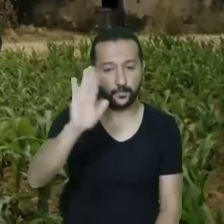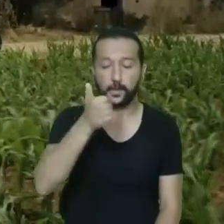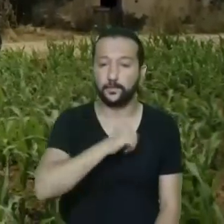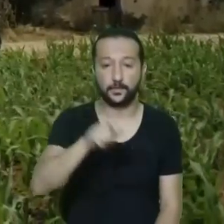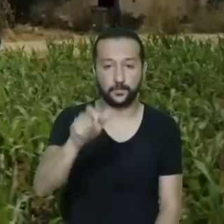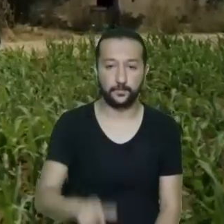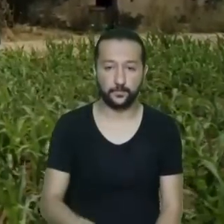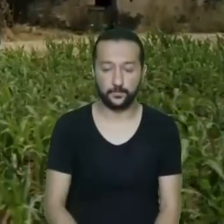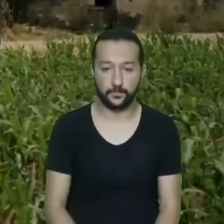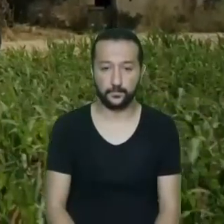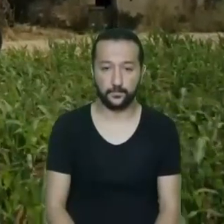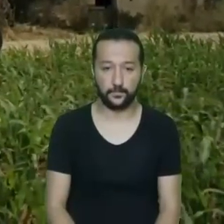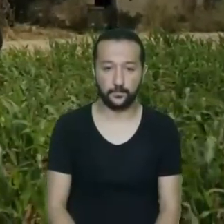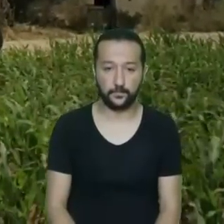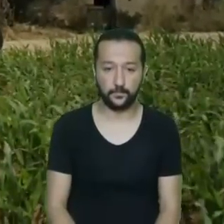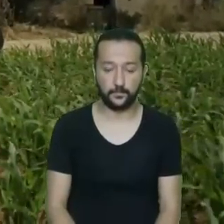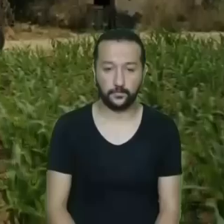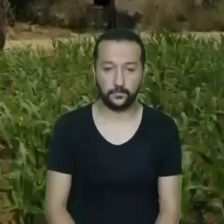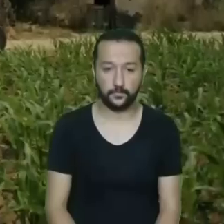İyi günler Cabi abi.